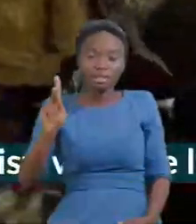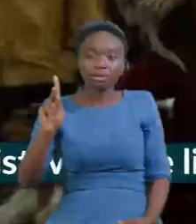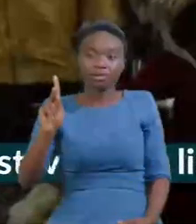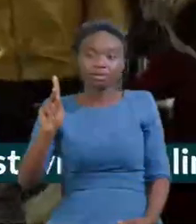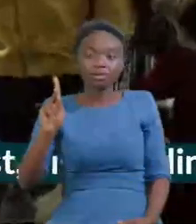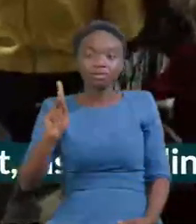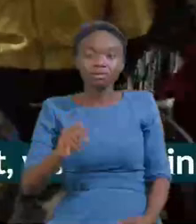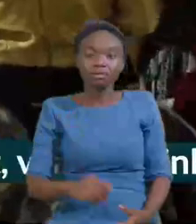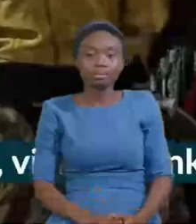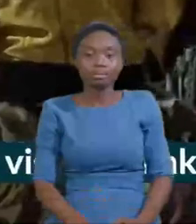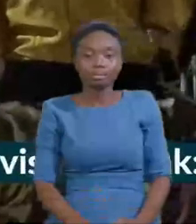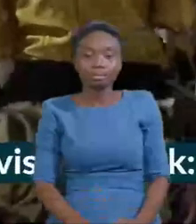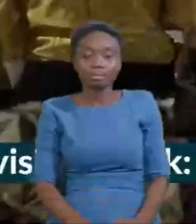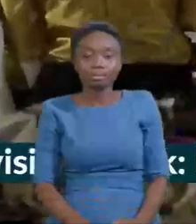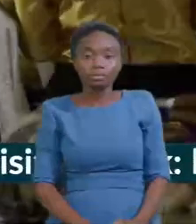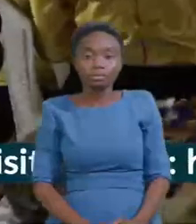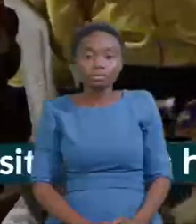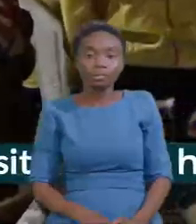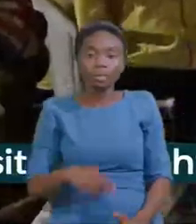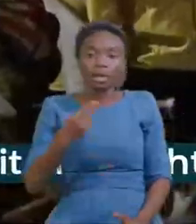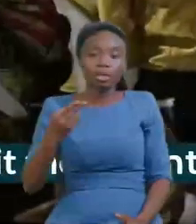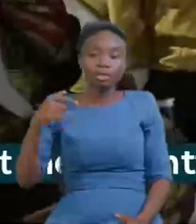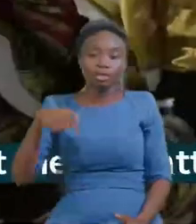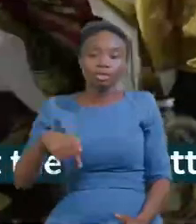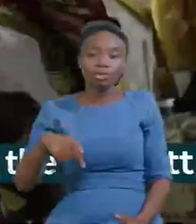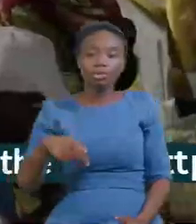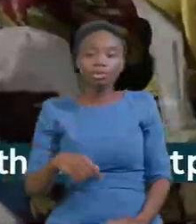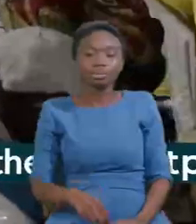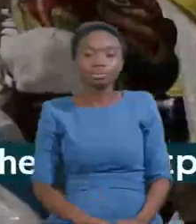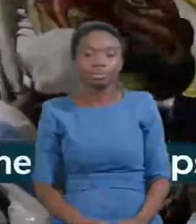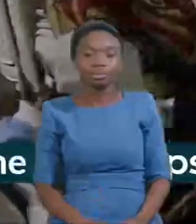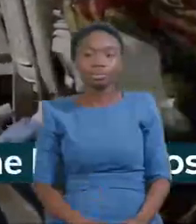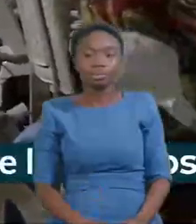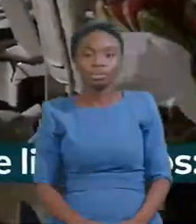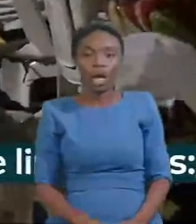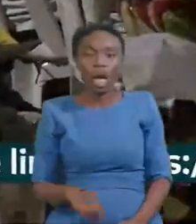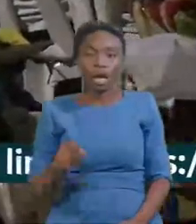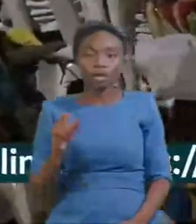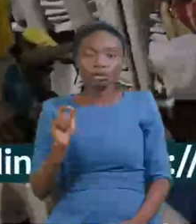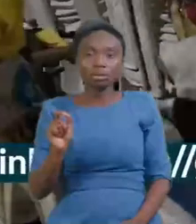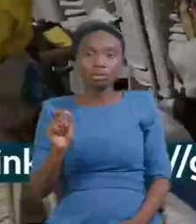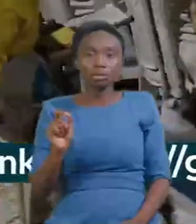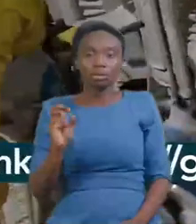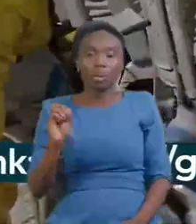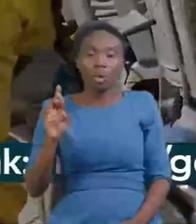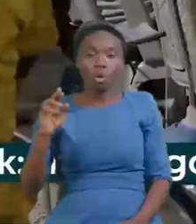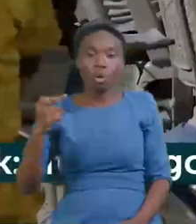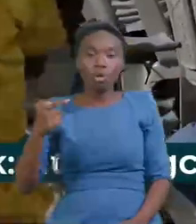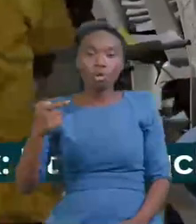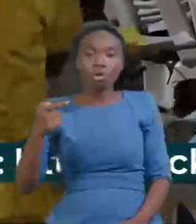C'est GCK HQ HQ dot org. Point